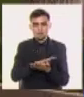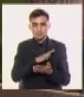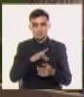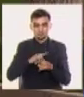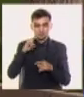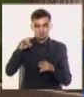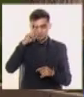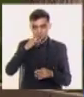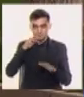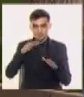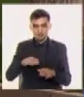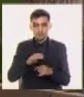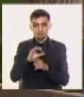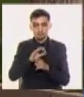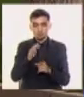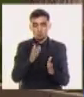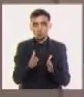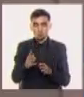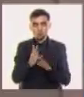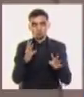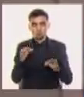авиарейсов казахстанцев осуществляют в порядке